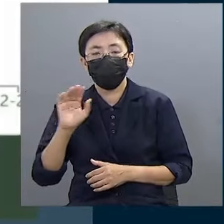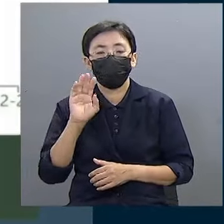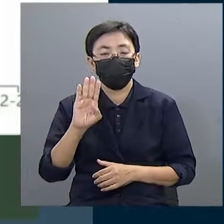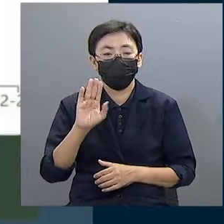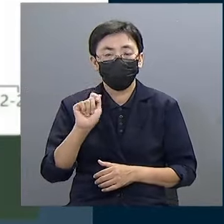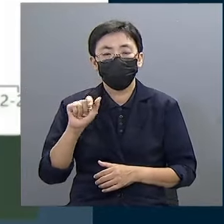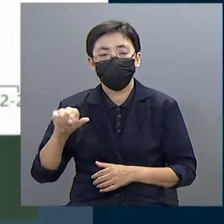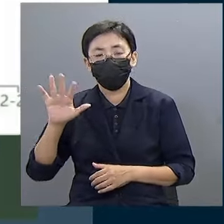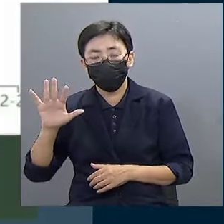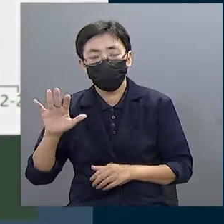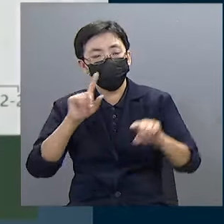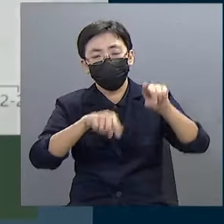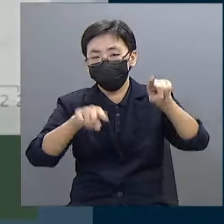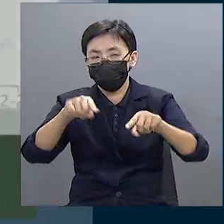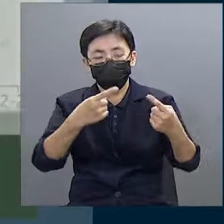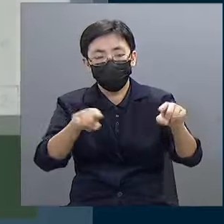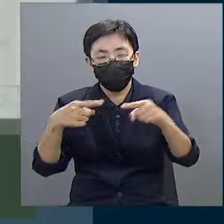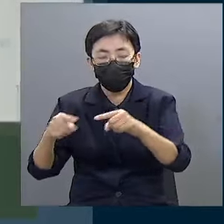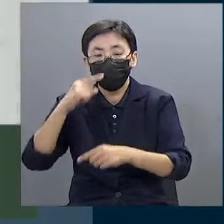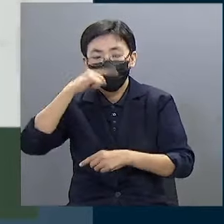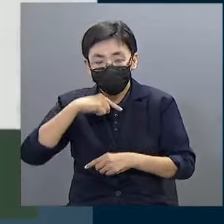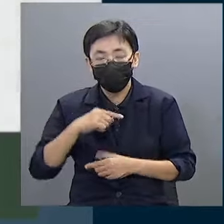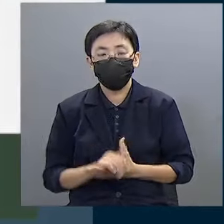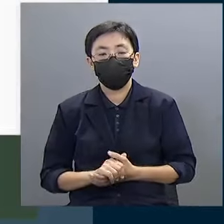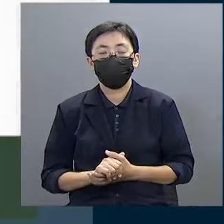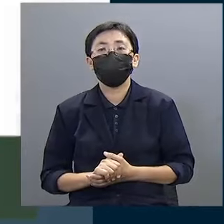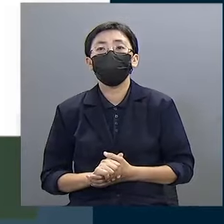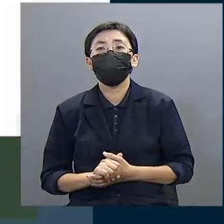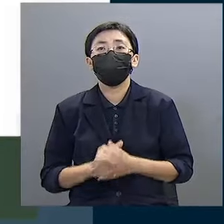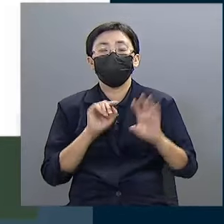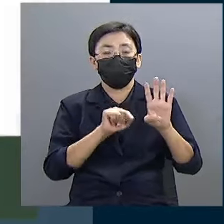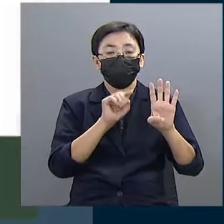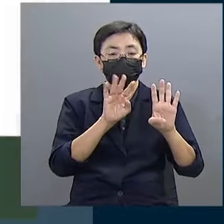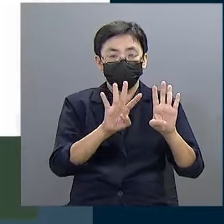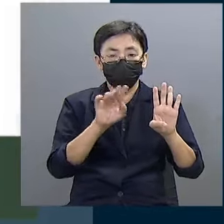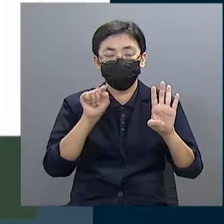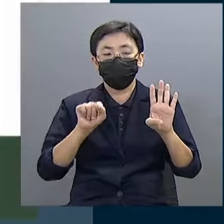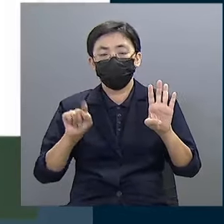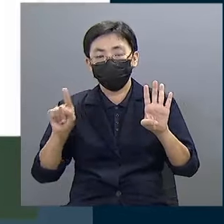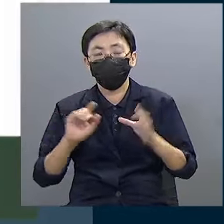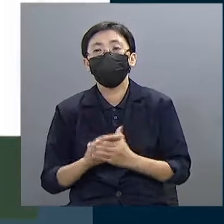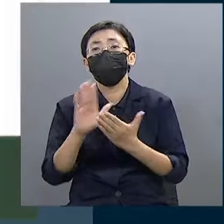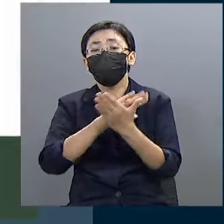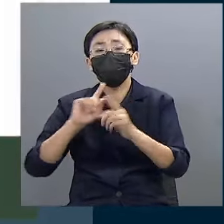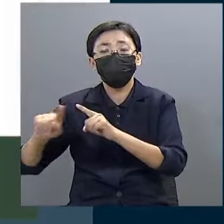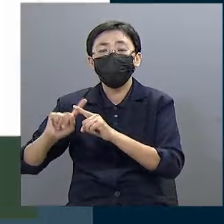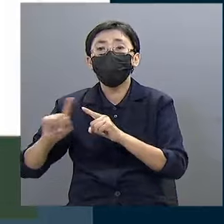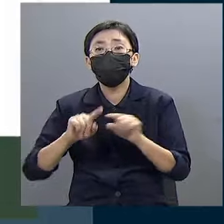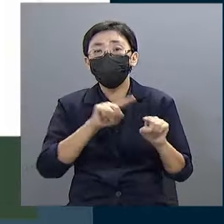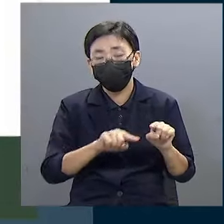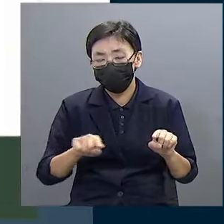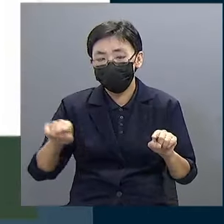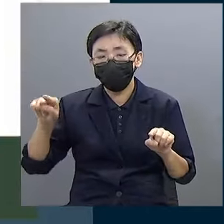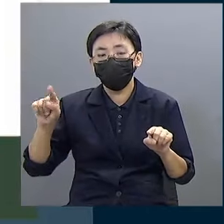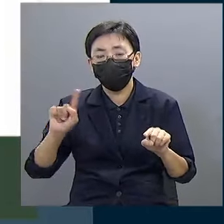นะคะอย่างในไทยสัดส่วน 4.4ต่อ 1สังเกตได้ว่าแต่ละประเทศยอดกราฟหรือว่ายอดพริกของ